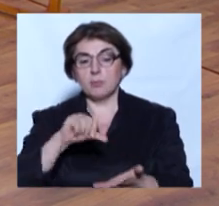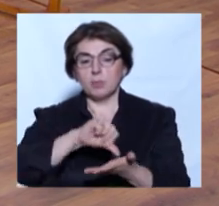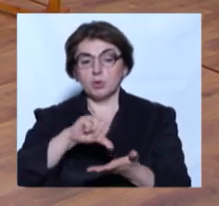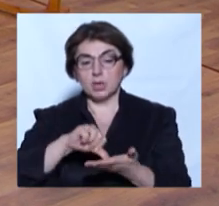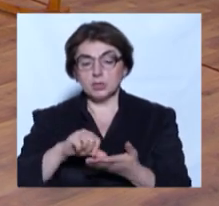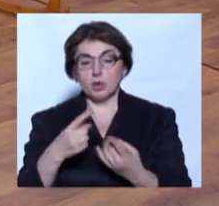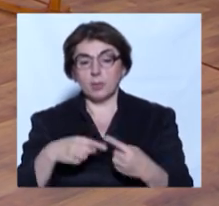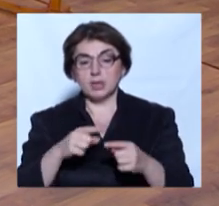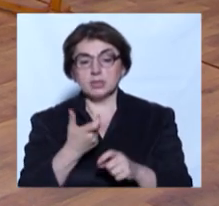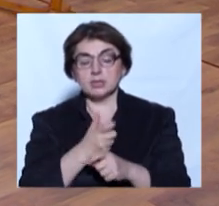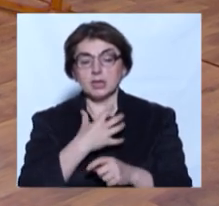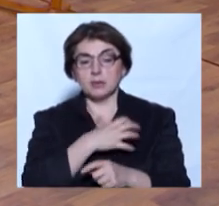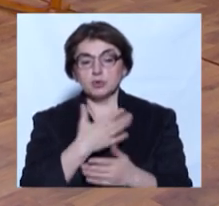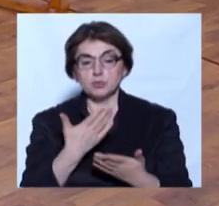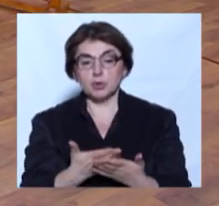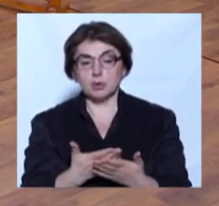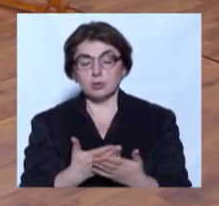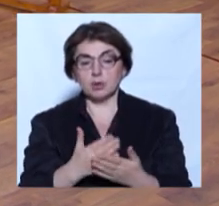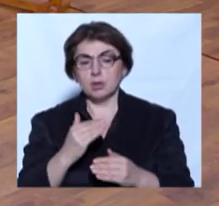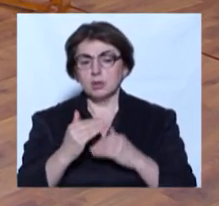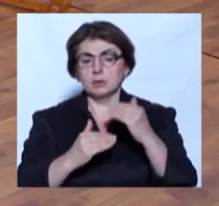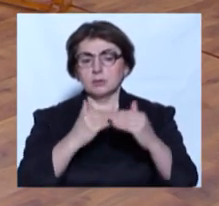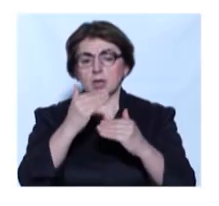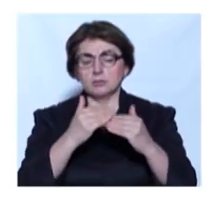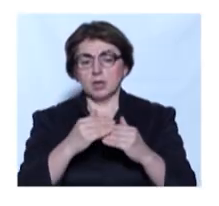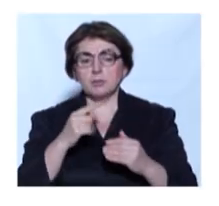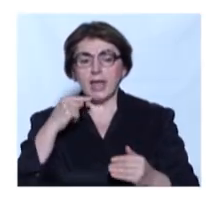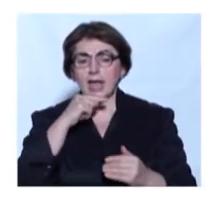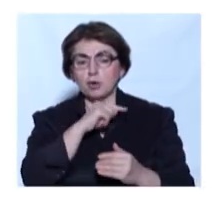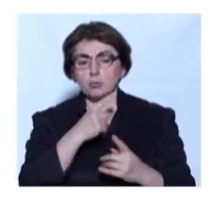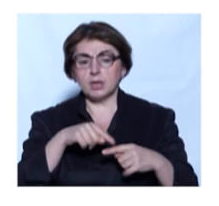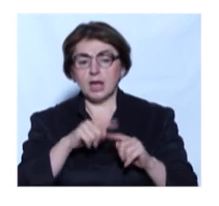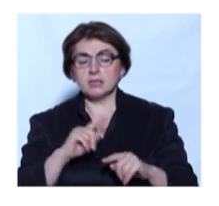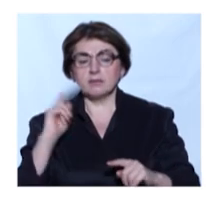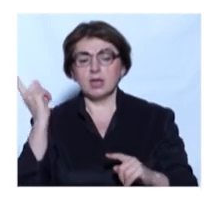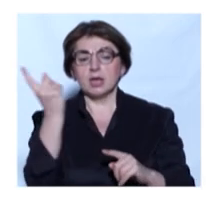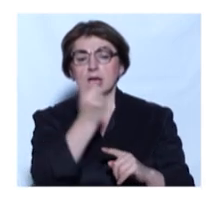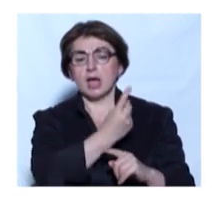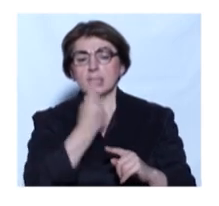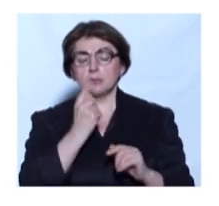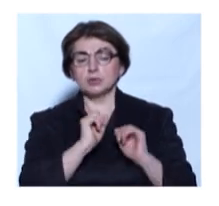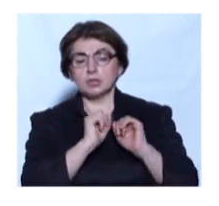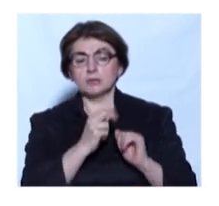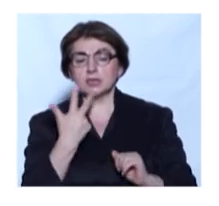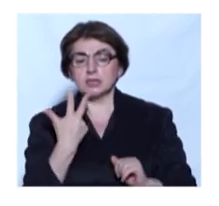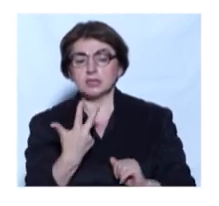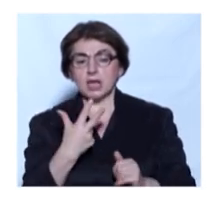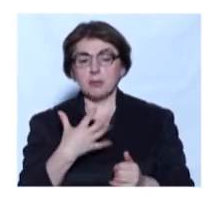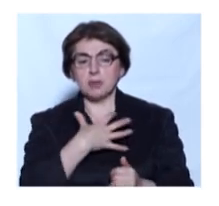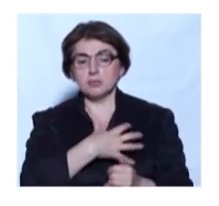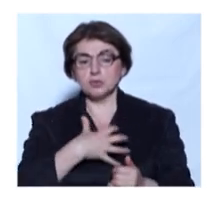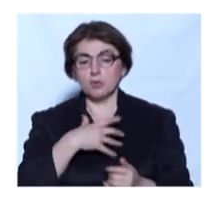ჩართულობა, ასევე ძალიან მნიშვნელოვანია მზარდი ეკონომიკა და თავისთავად გარემოს დაცვა. აი სწორედ ეს სამი ასპექტი ქმნის